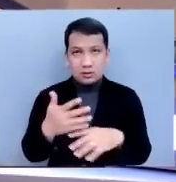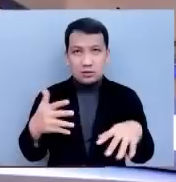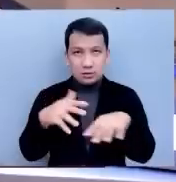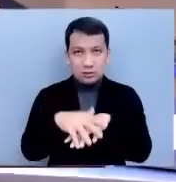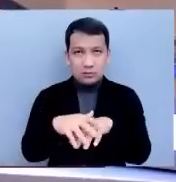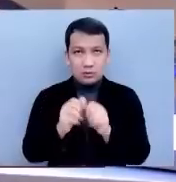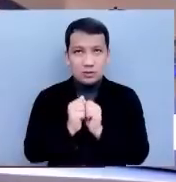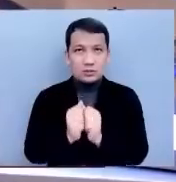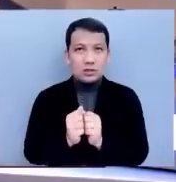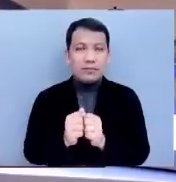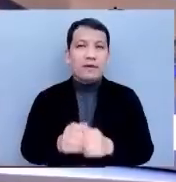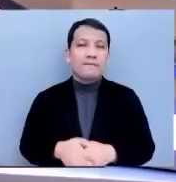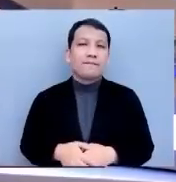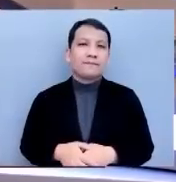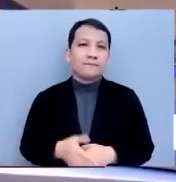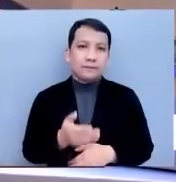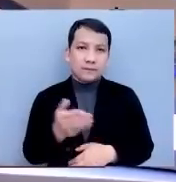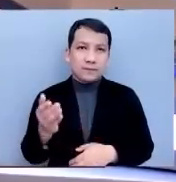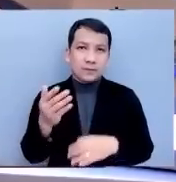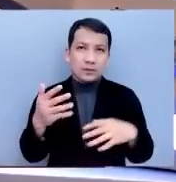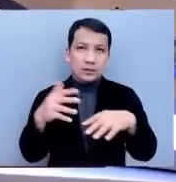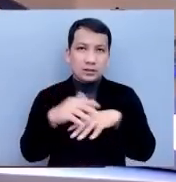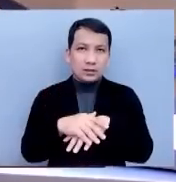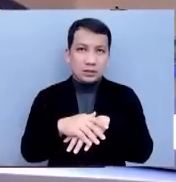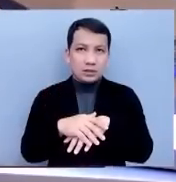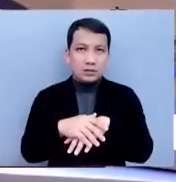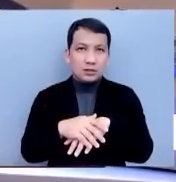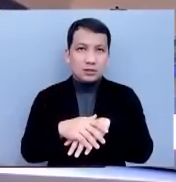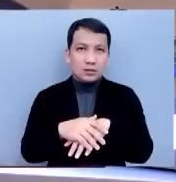okay? Emerge at